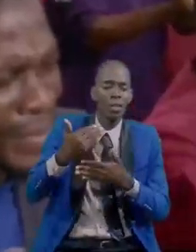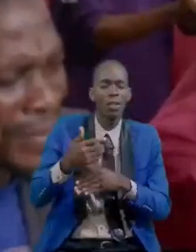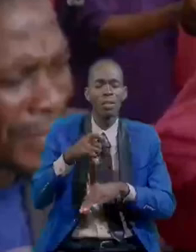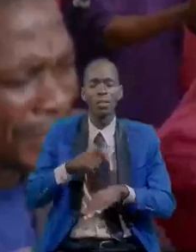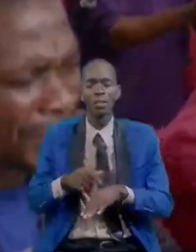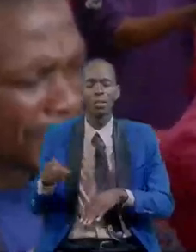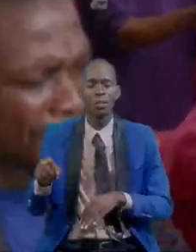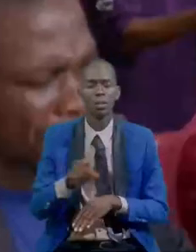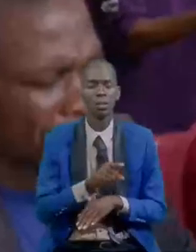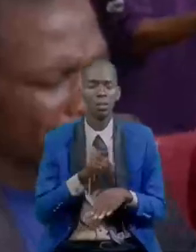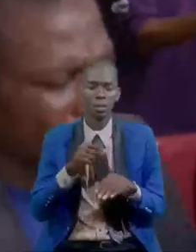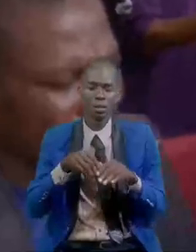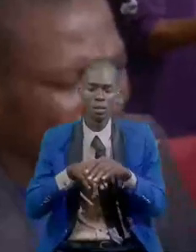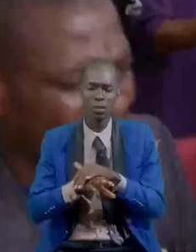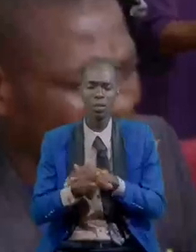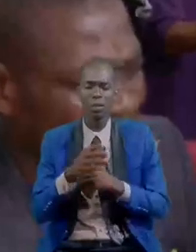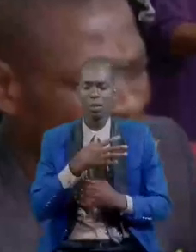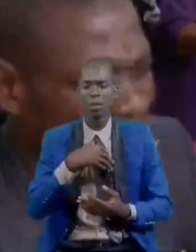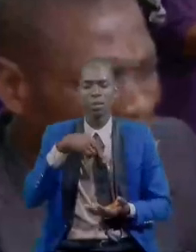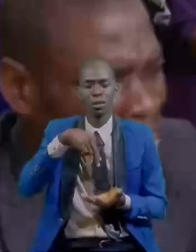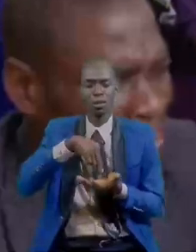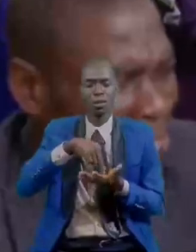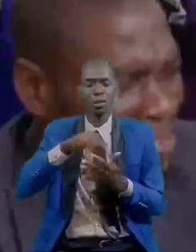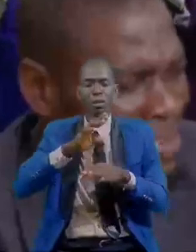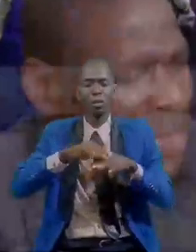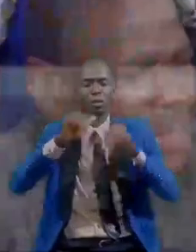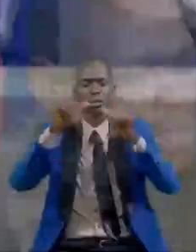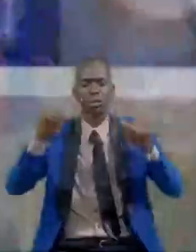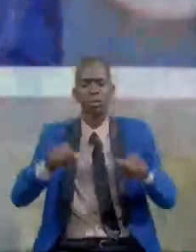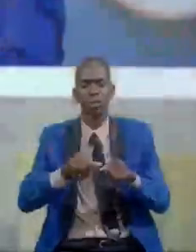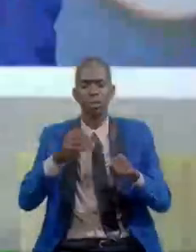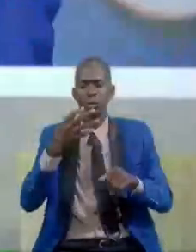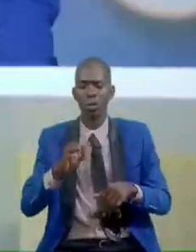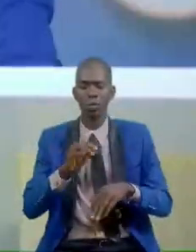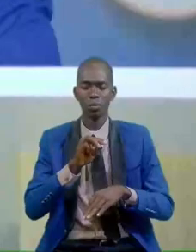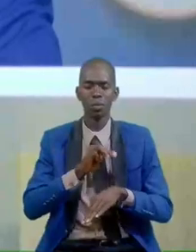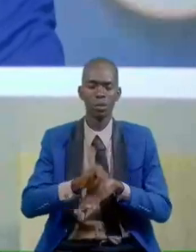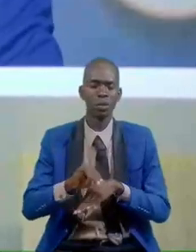fois qu'ils viendront et tiendront sur le podium dans le ministère,